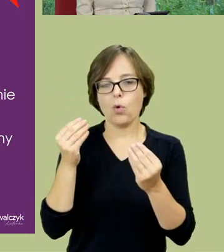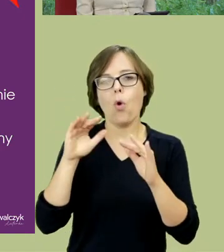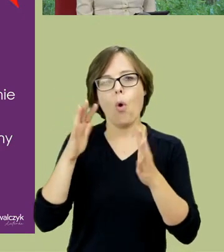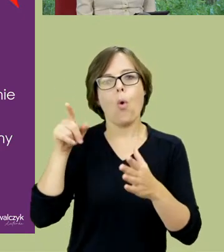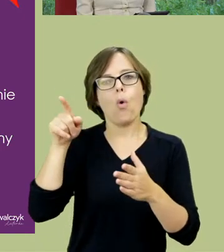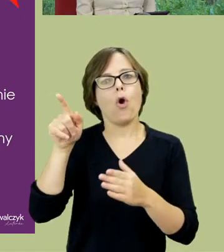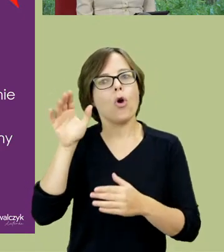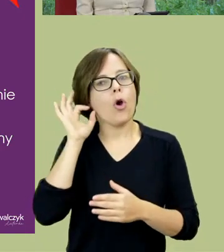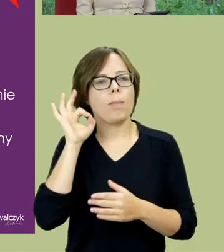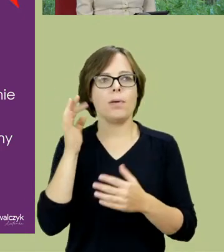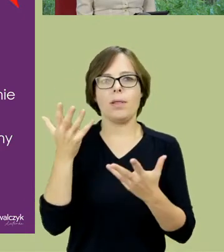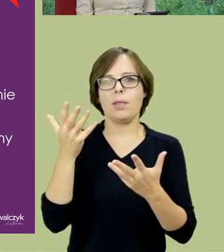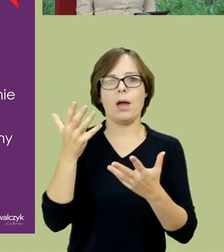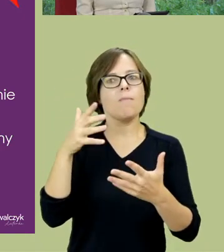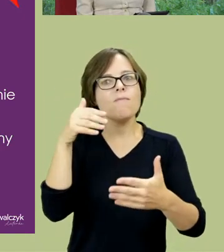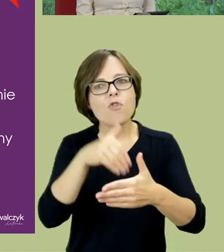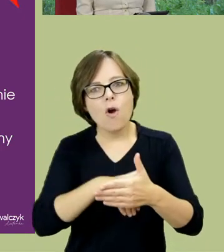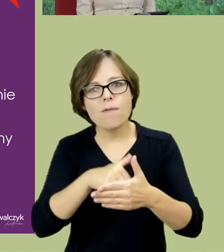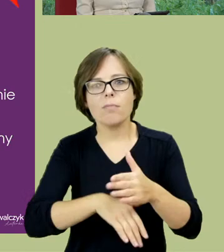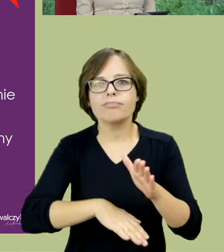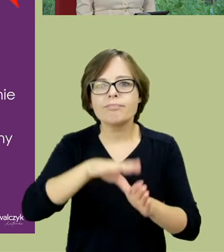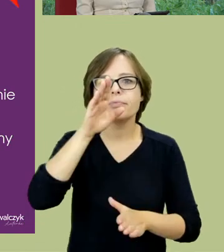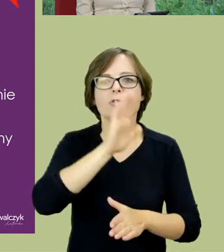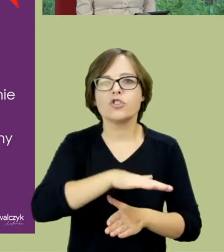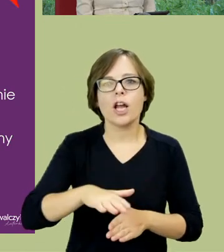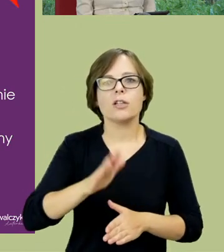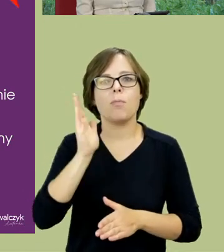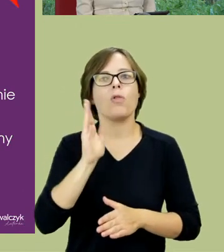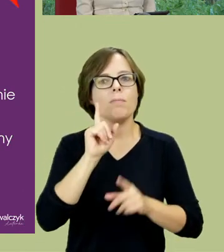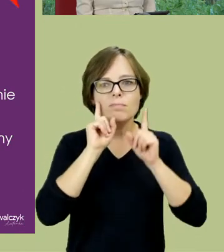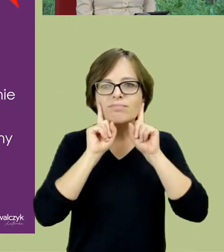wychowawczyni prawdziwych patriotów, którzy nie będą